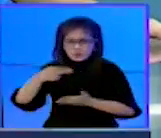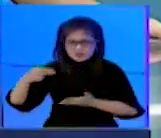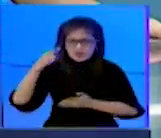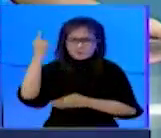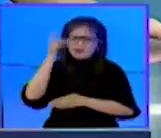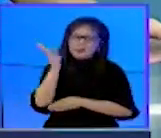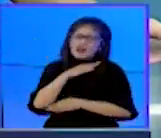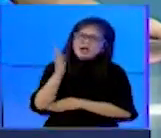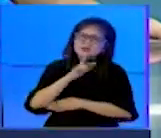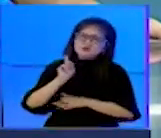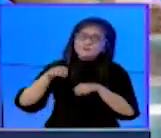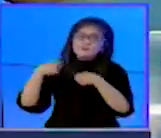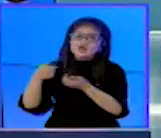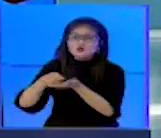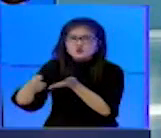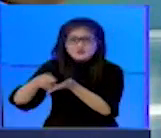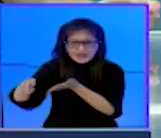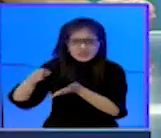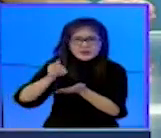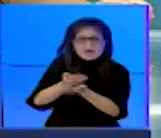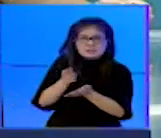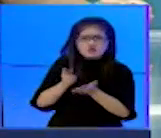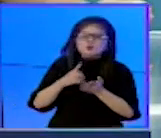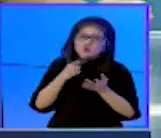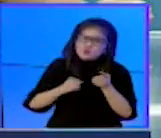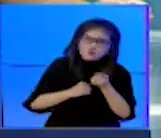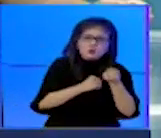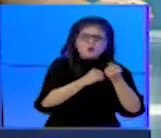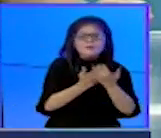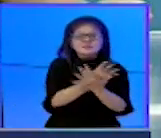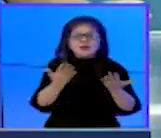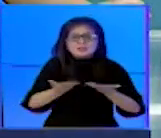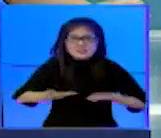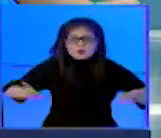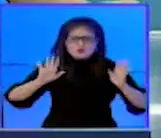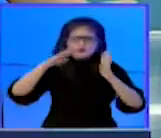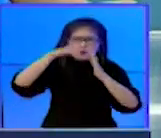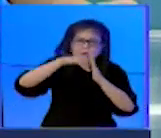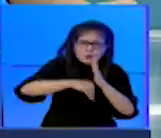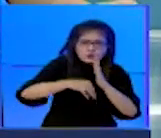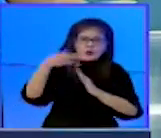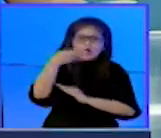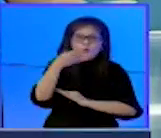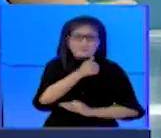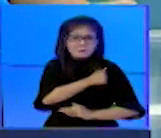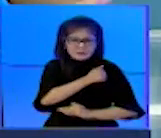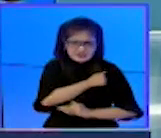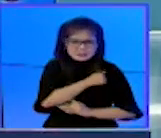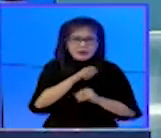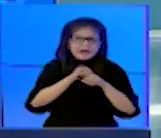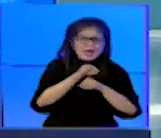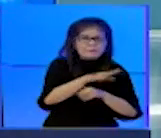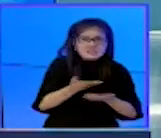pemberian subsidi gaji dilakukan untuk mendorong daya beli masyarakat di tengah merosotnya perekonomian bangsa dampak dari pandemi virus corona. Lantas